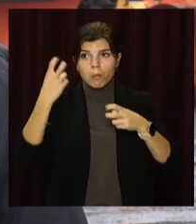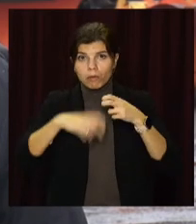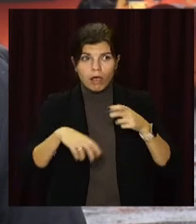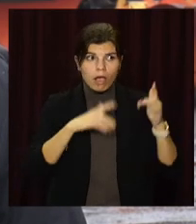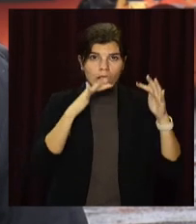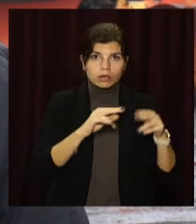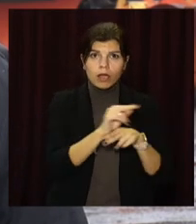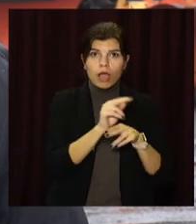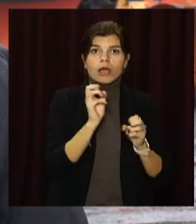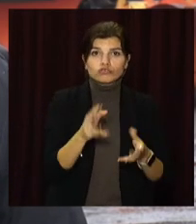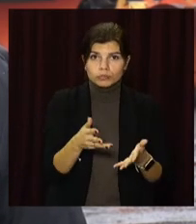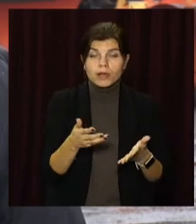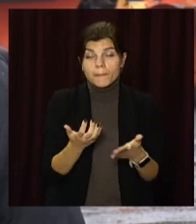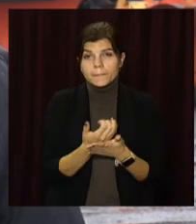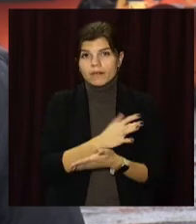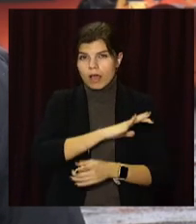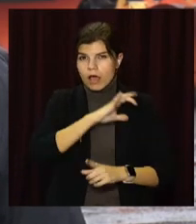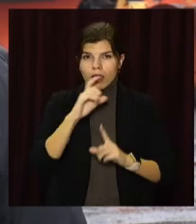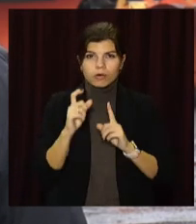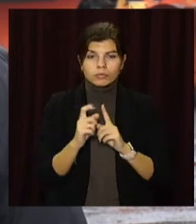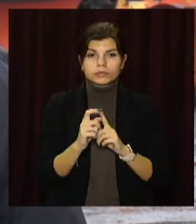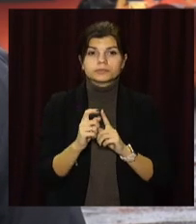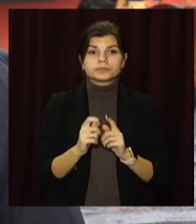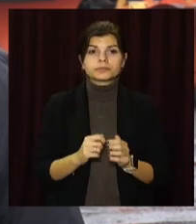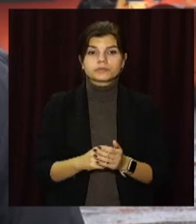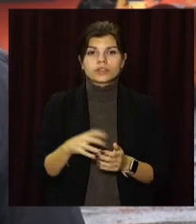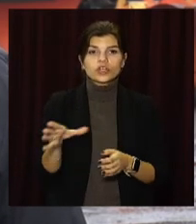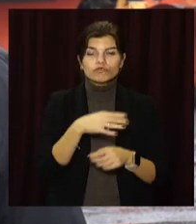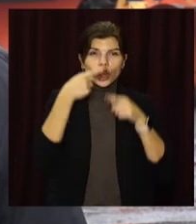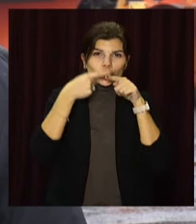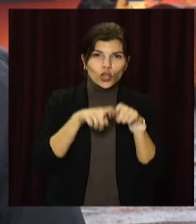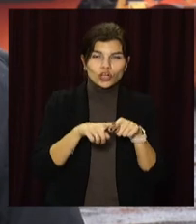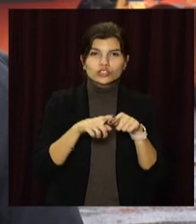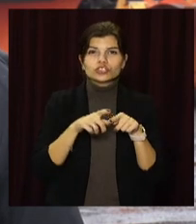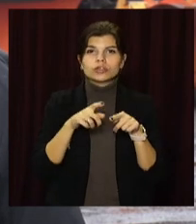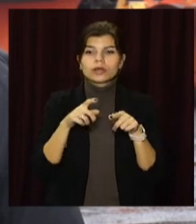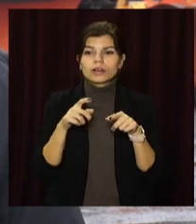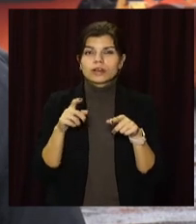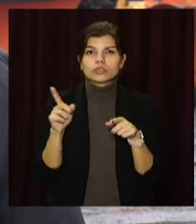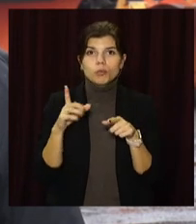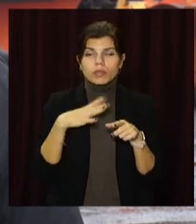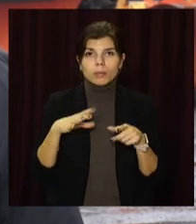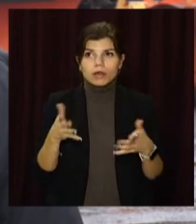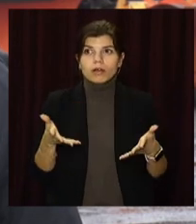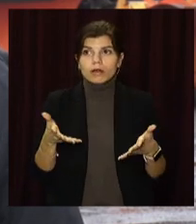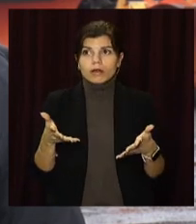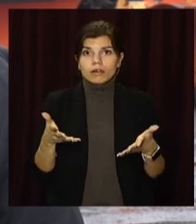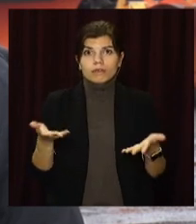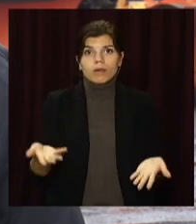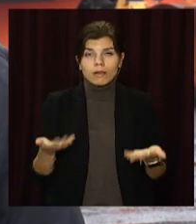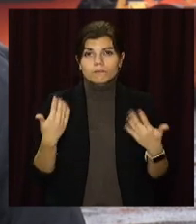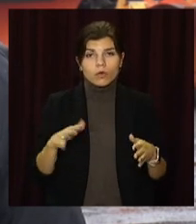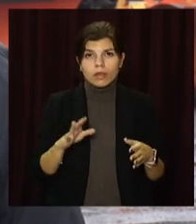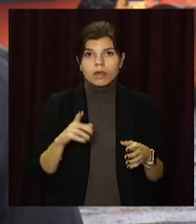погодних умов. Друге, повинно бути накопичування всіх технічних реагентів для того, щоб ми зненацька не насталися. І повинно бути